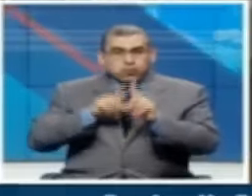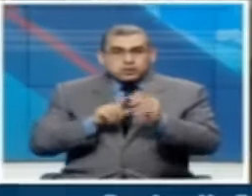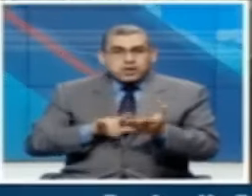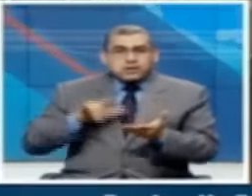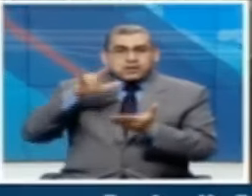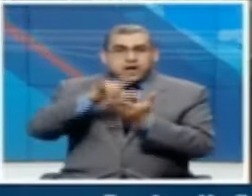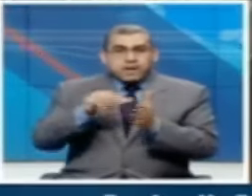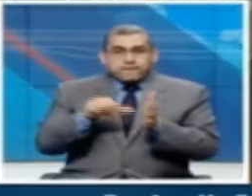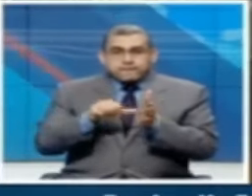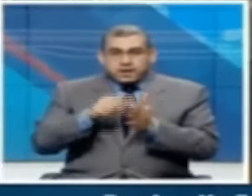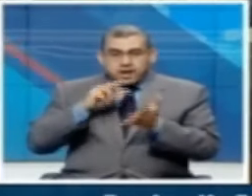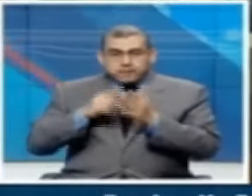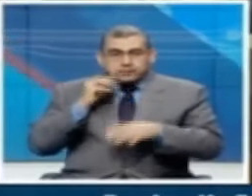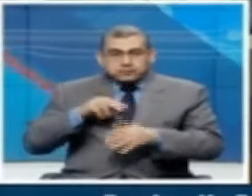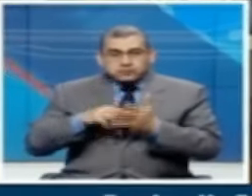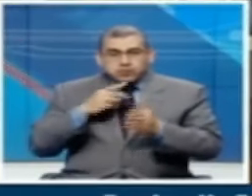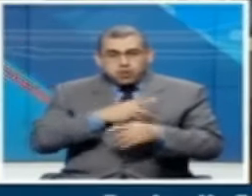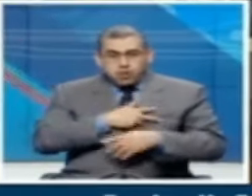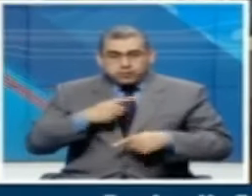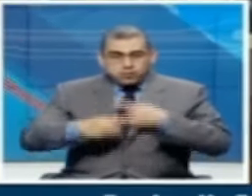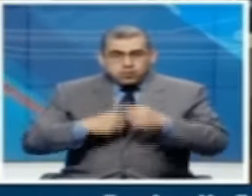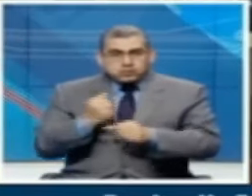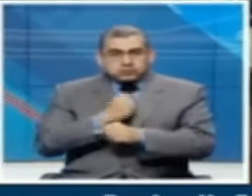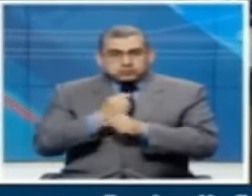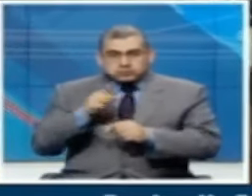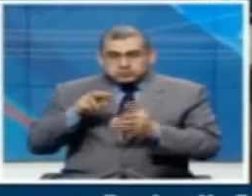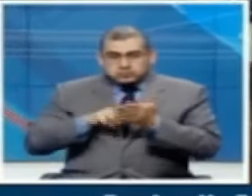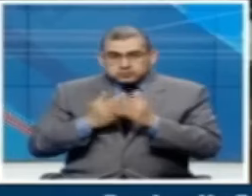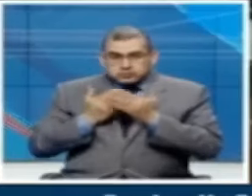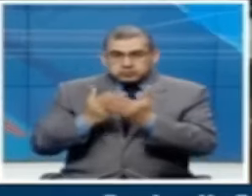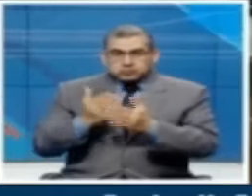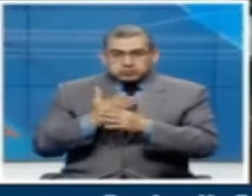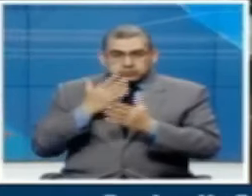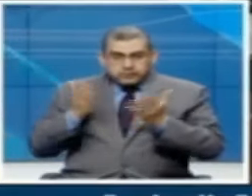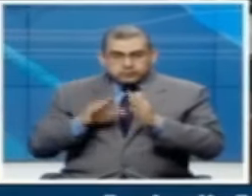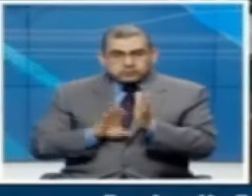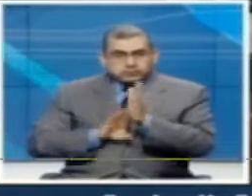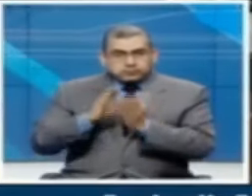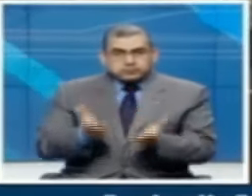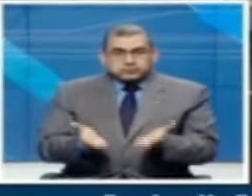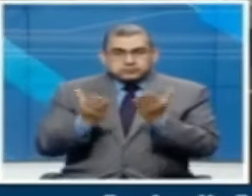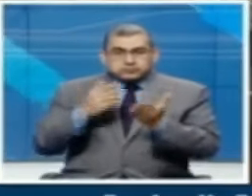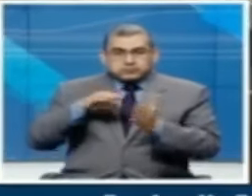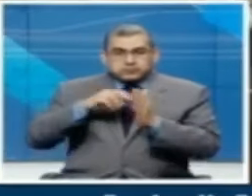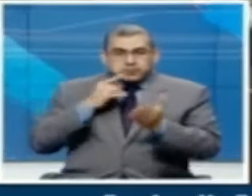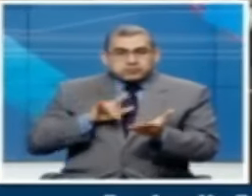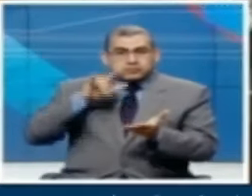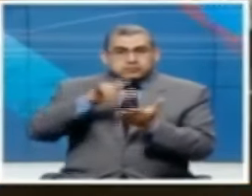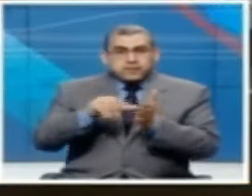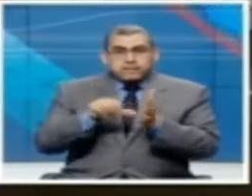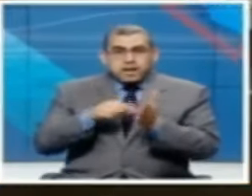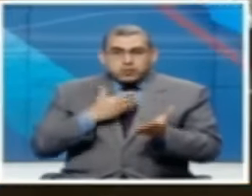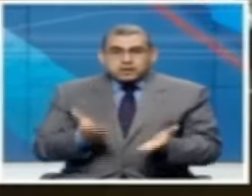المدني الى مواصله الحكومه جهودها في هذا الصدد بما يسهم في الارتقاء بوضعيه قطاع الطيران